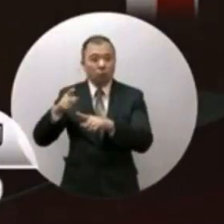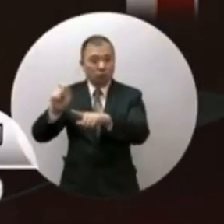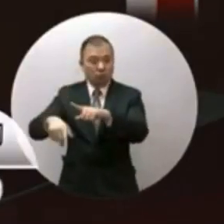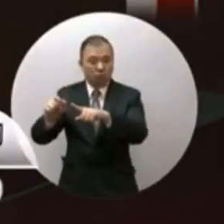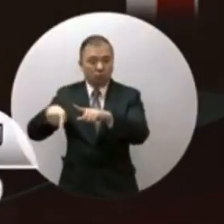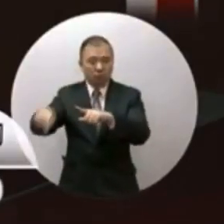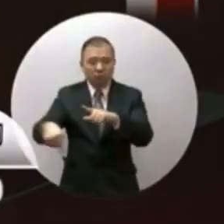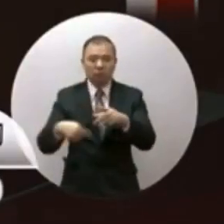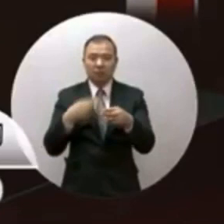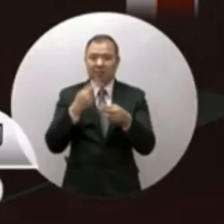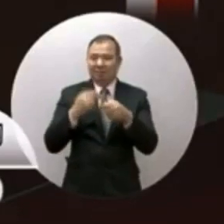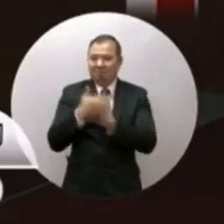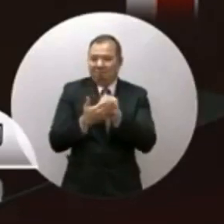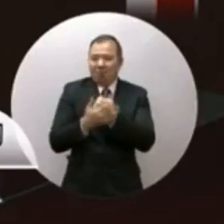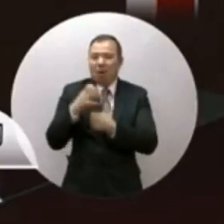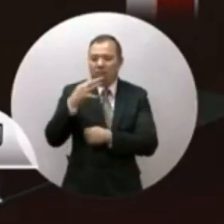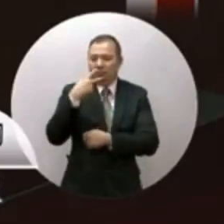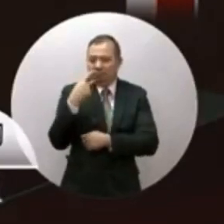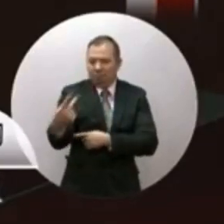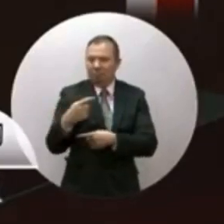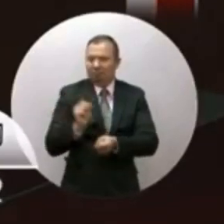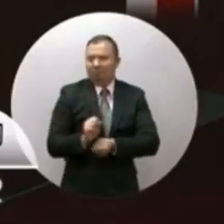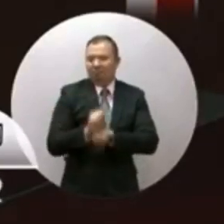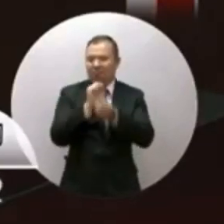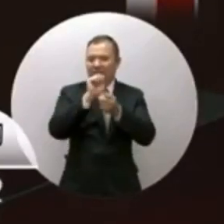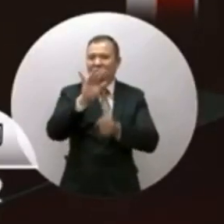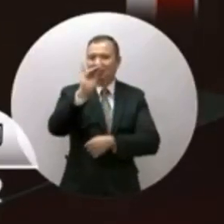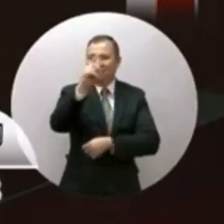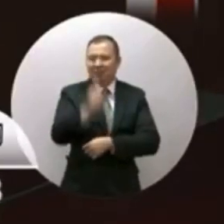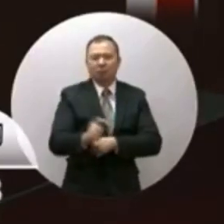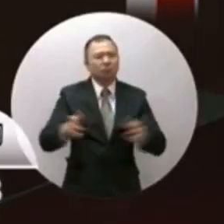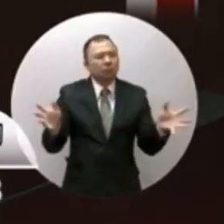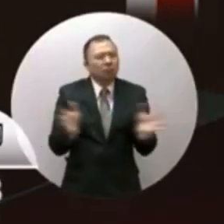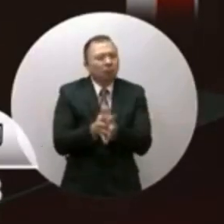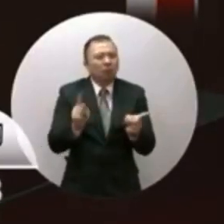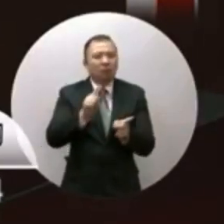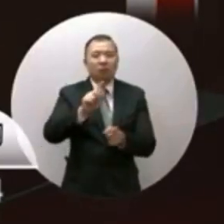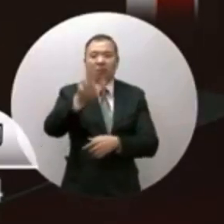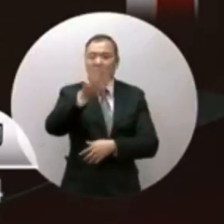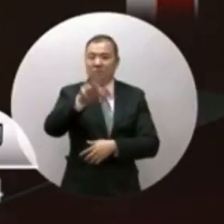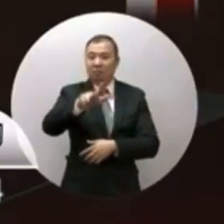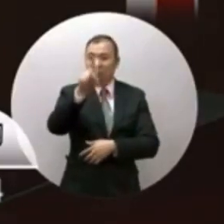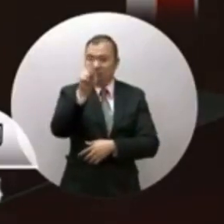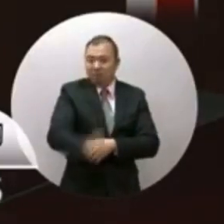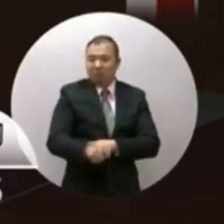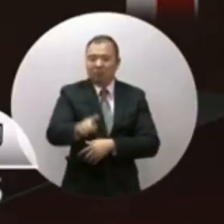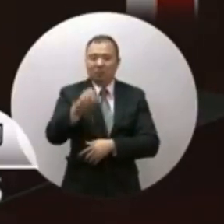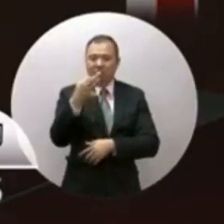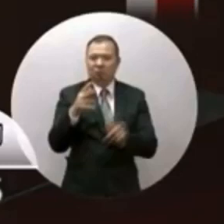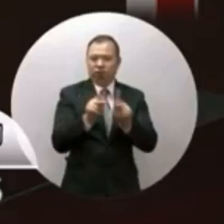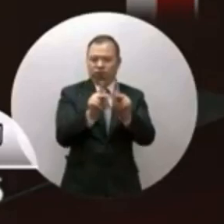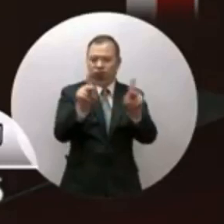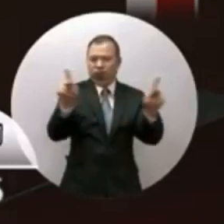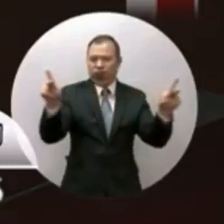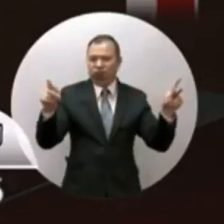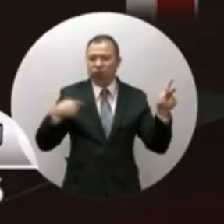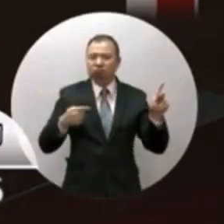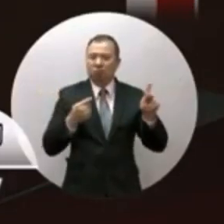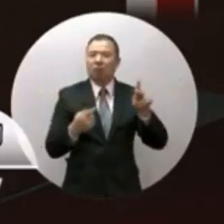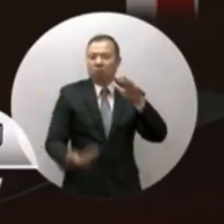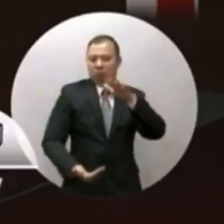贷款等等，共计有7000亿的贷款额度都已经陆续启